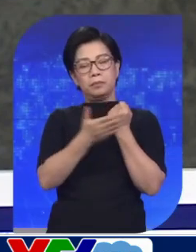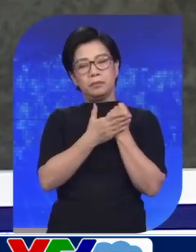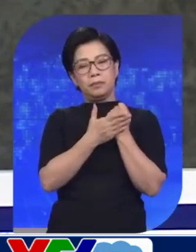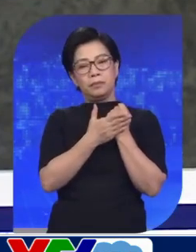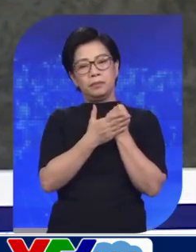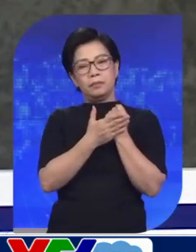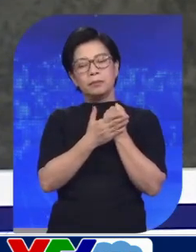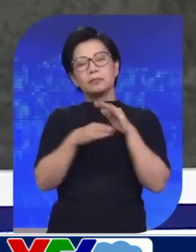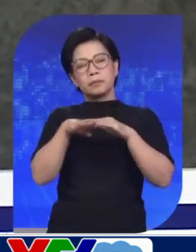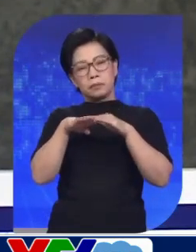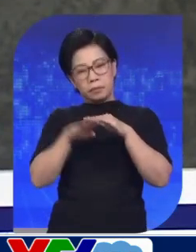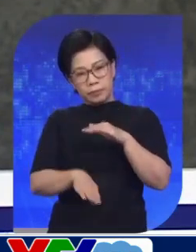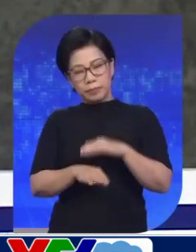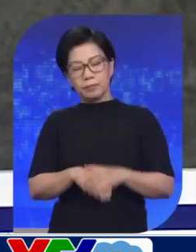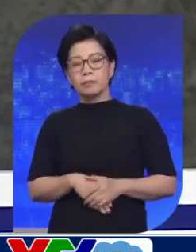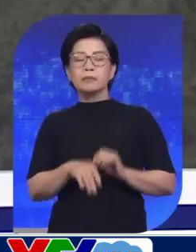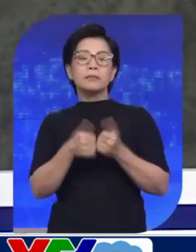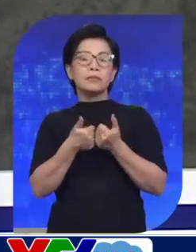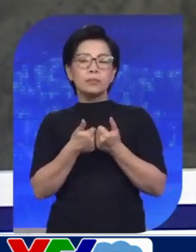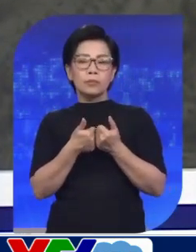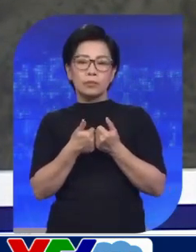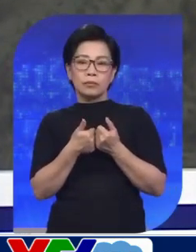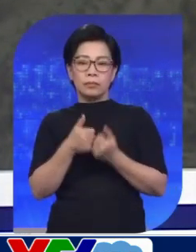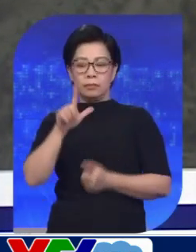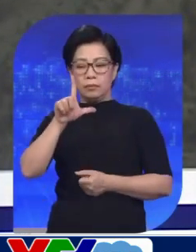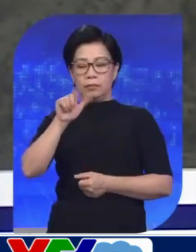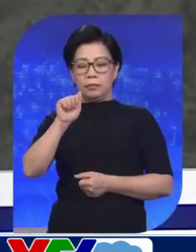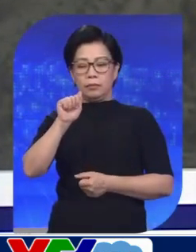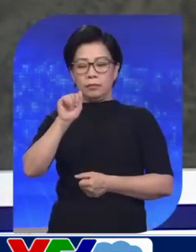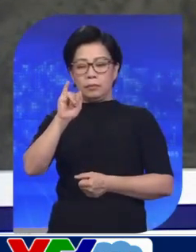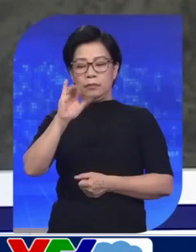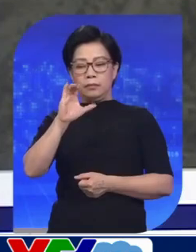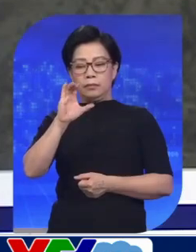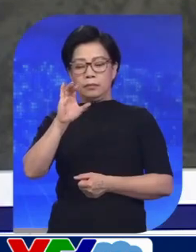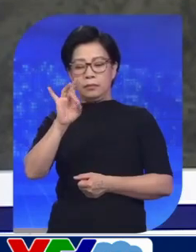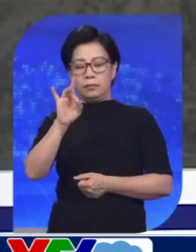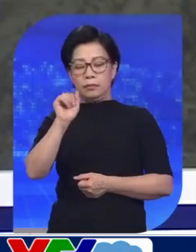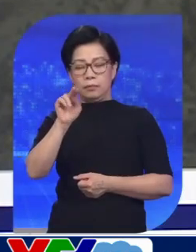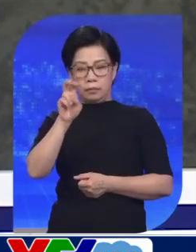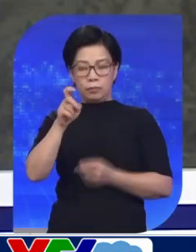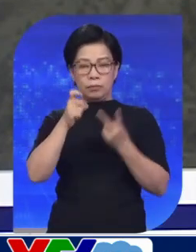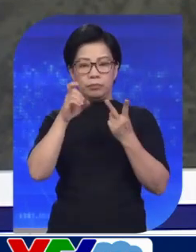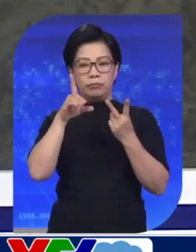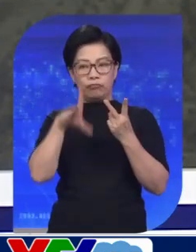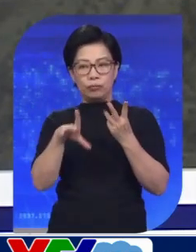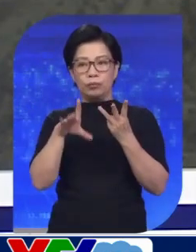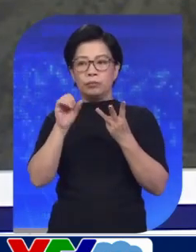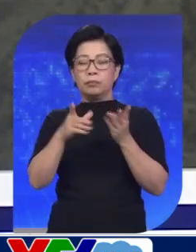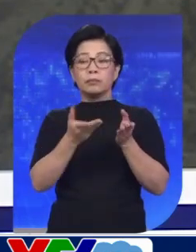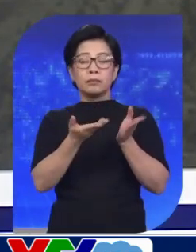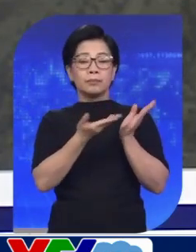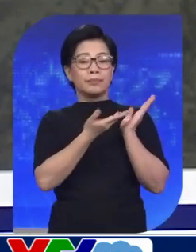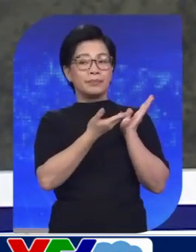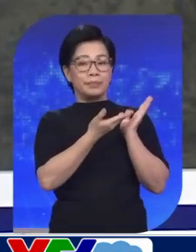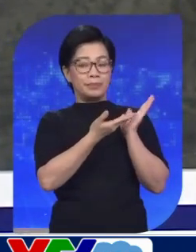mức khá thấp. Tại các nơi như là Lai Châu, Điện Biên Phủ, Sapa, Yên Bái, Mộc Châu, Đồng Văn, Cao